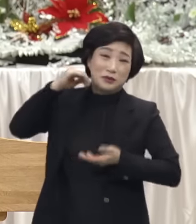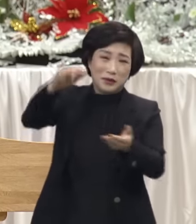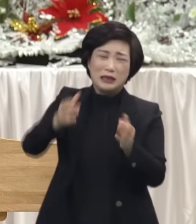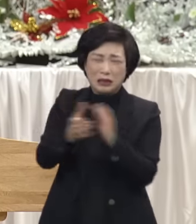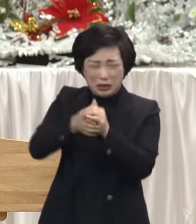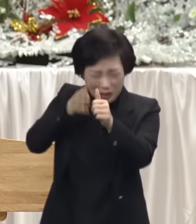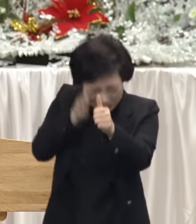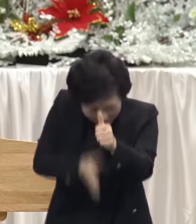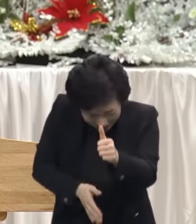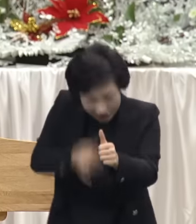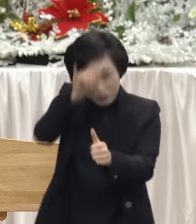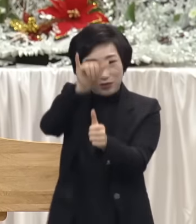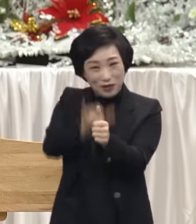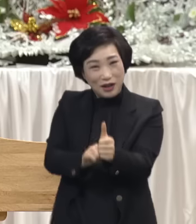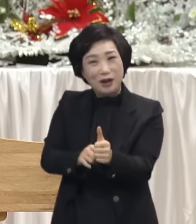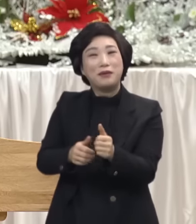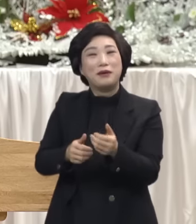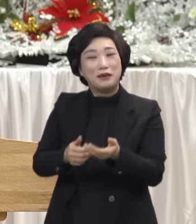충성하자,